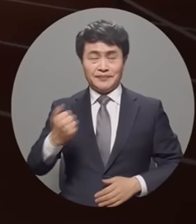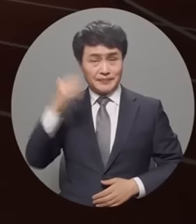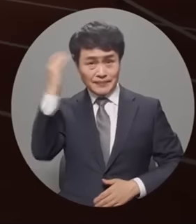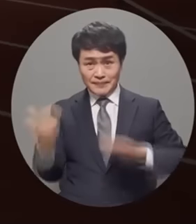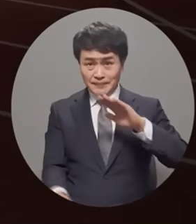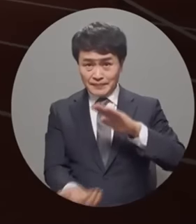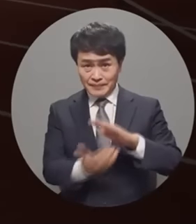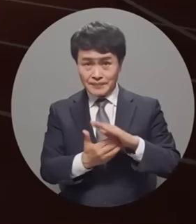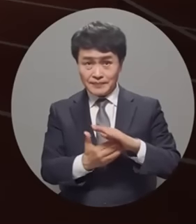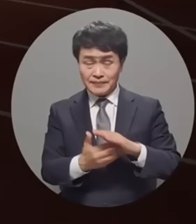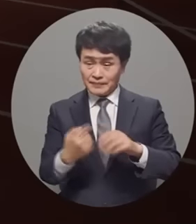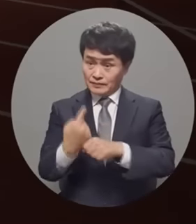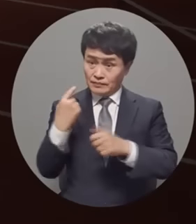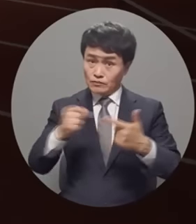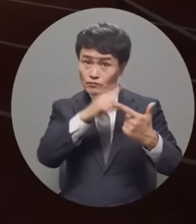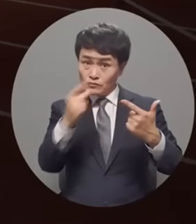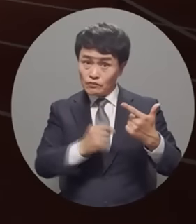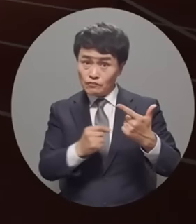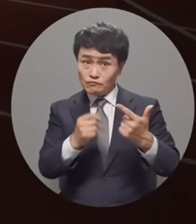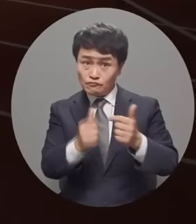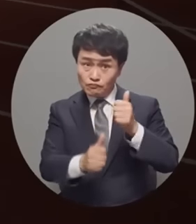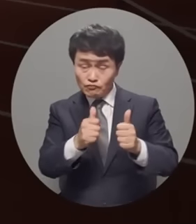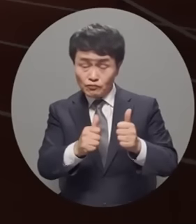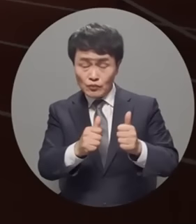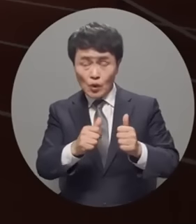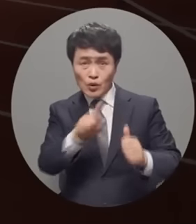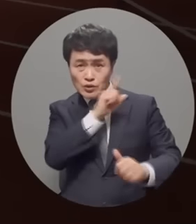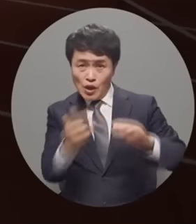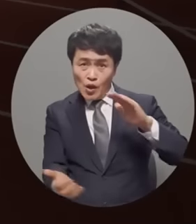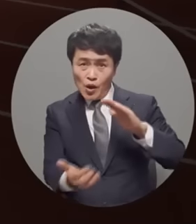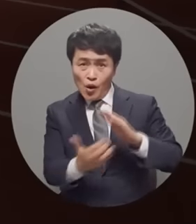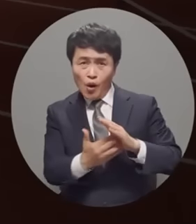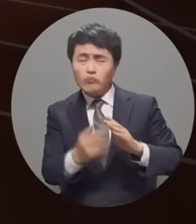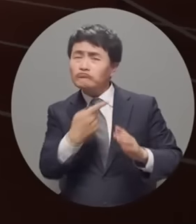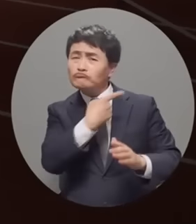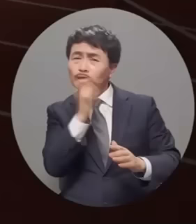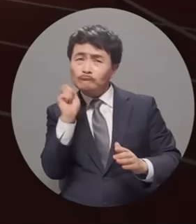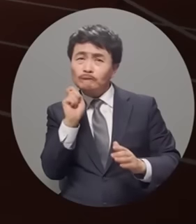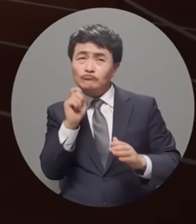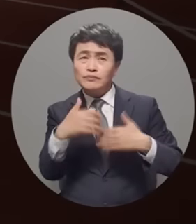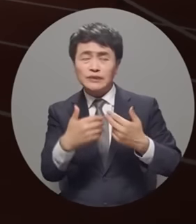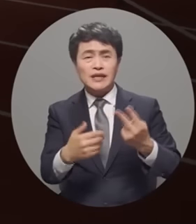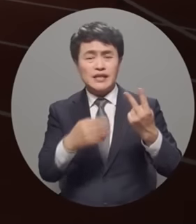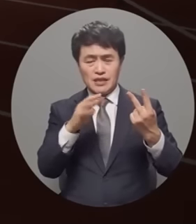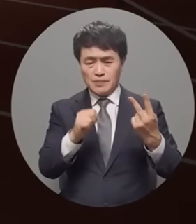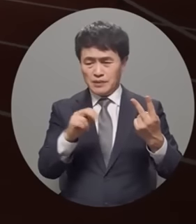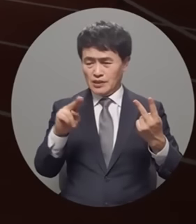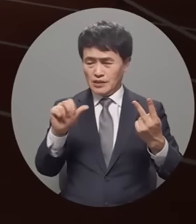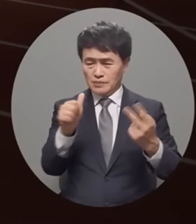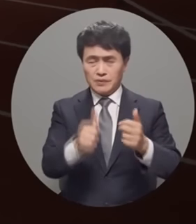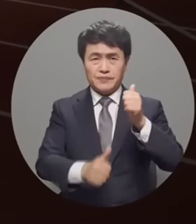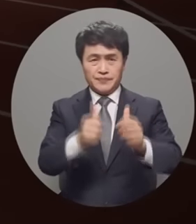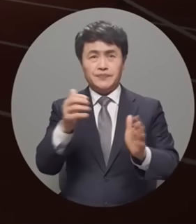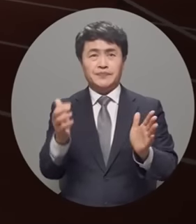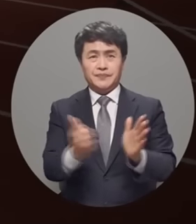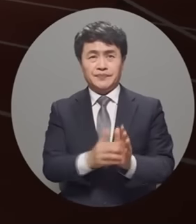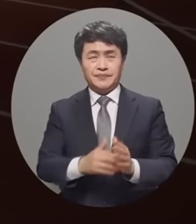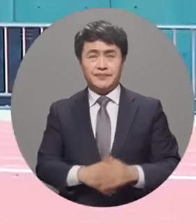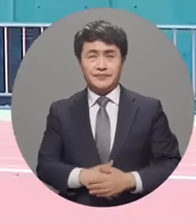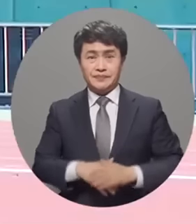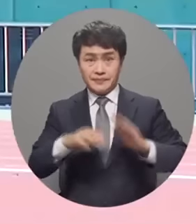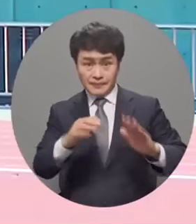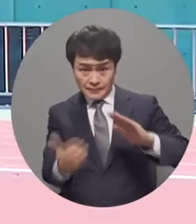물론 지난 2월 유럽 실내대회에서 올린 올해 최고 기록에 한참 모자란 2m 25로 경기를 마쳤지만